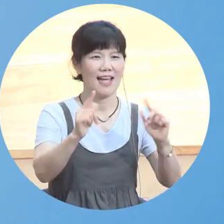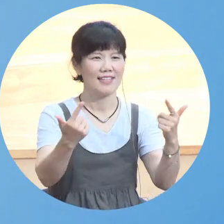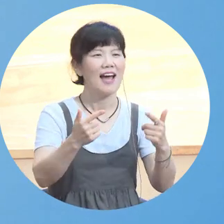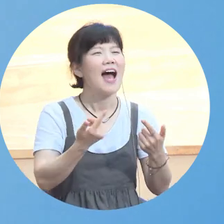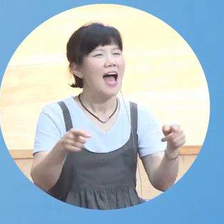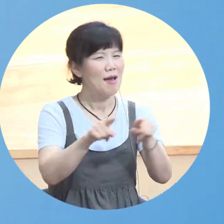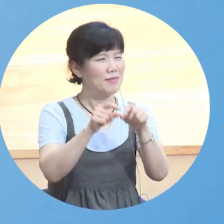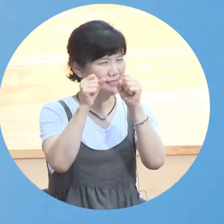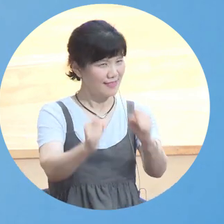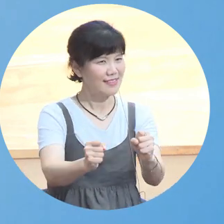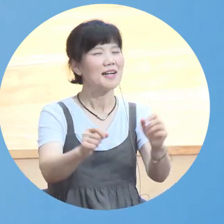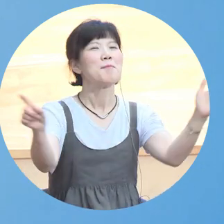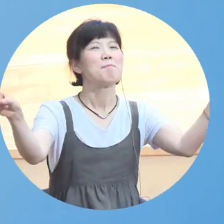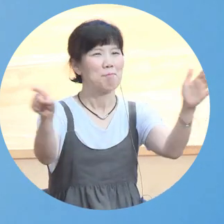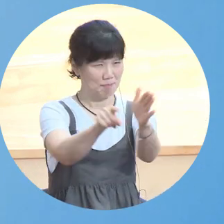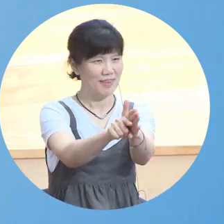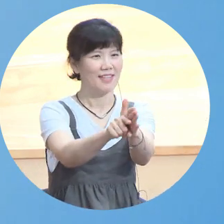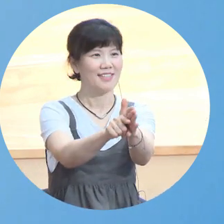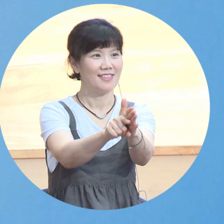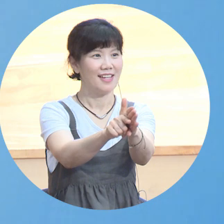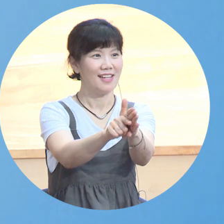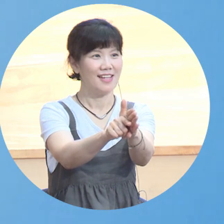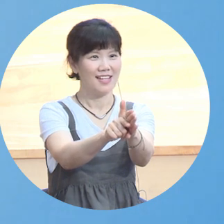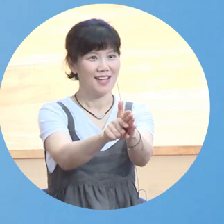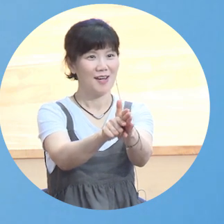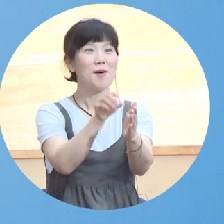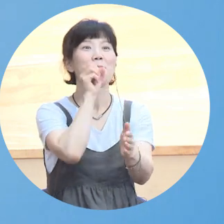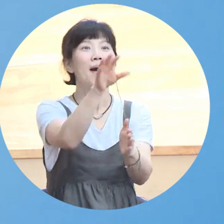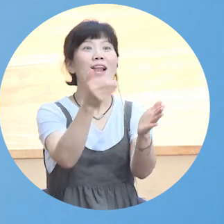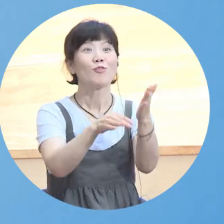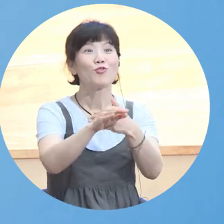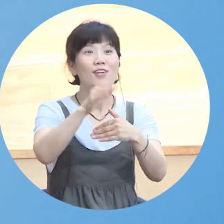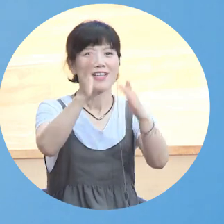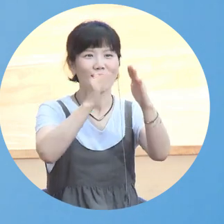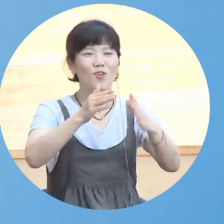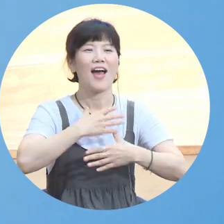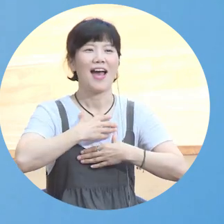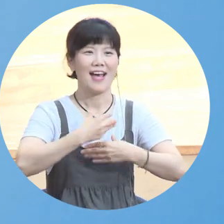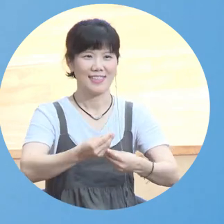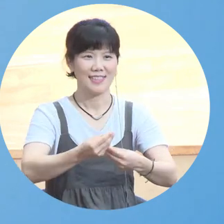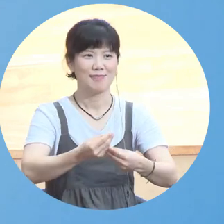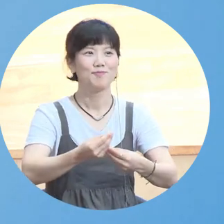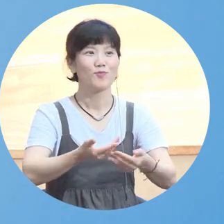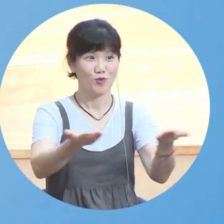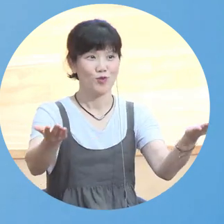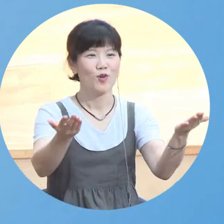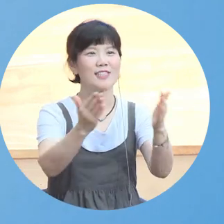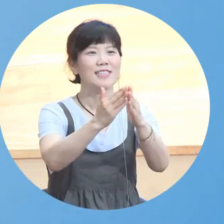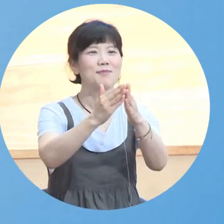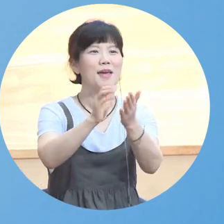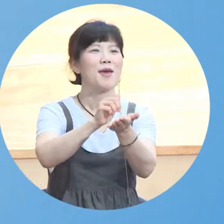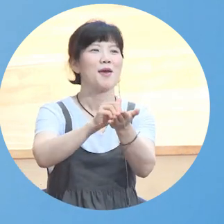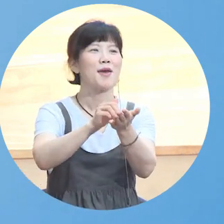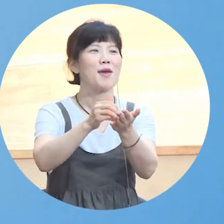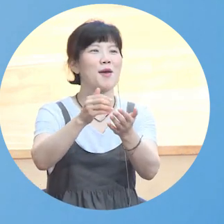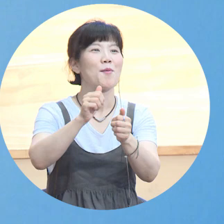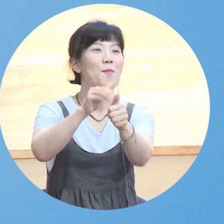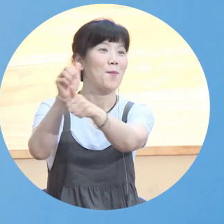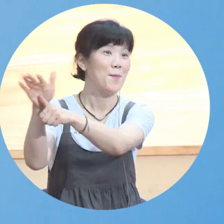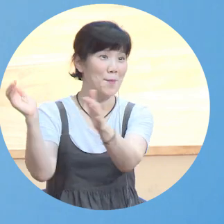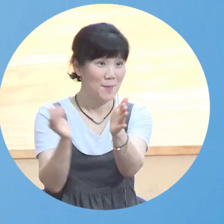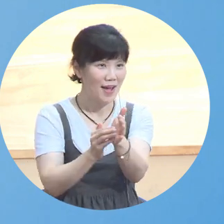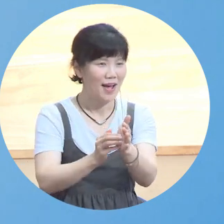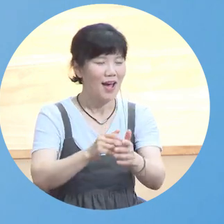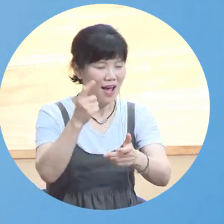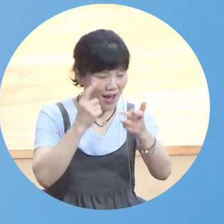라고 말하고 성도들 안심시켜 돌려 보냈다 담 날 아침 목사가 처지에서 직무를